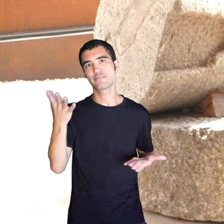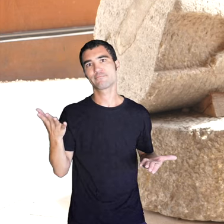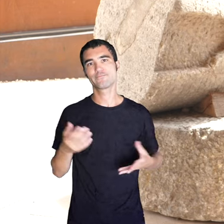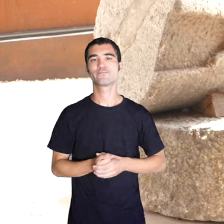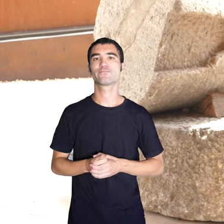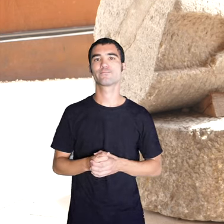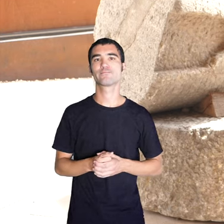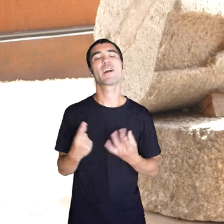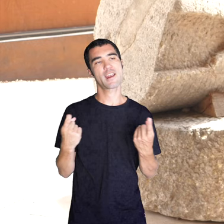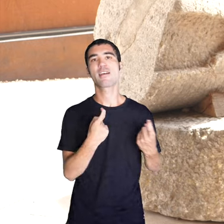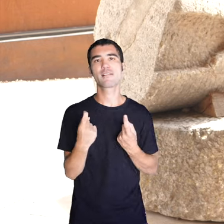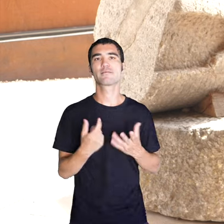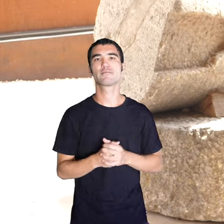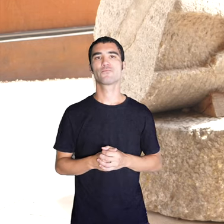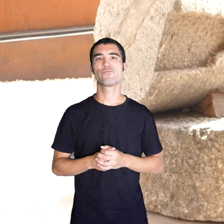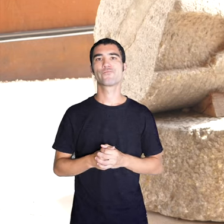I